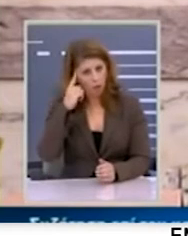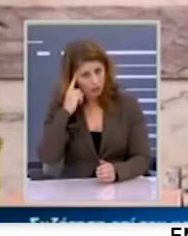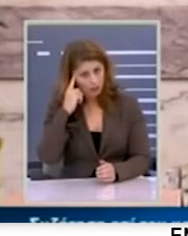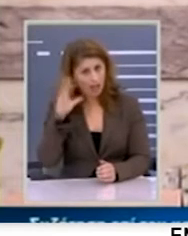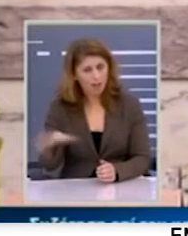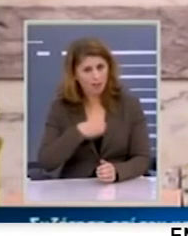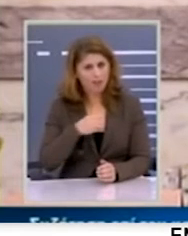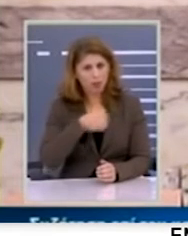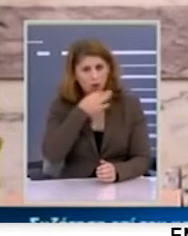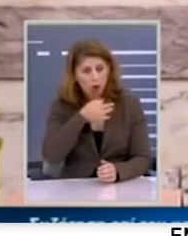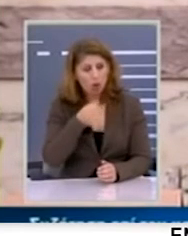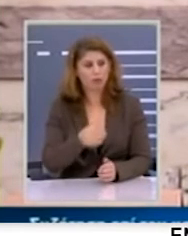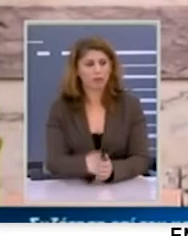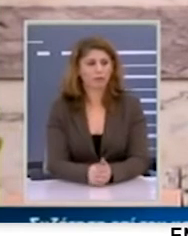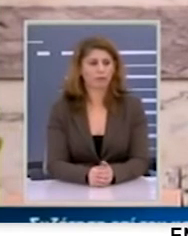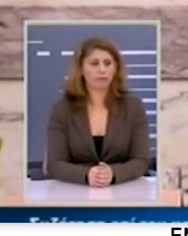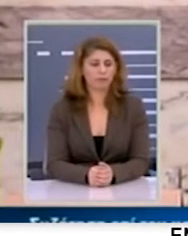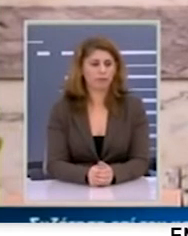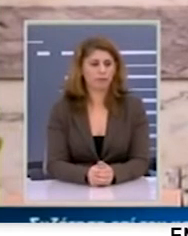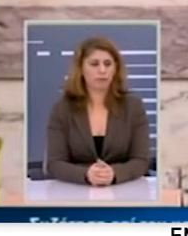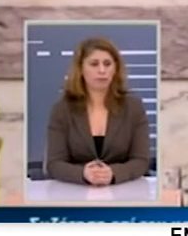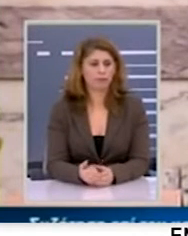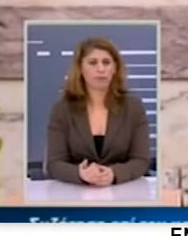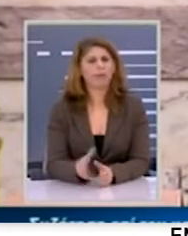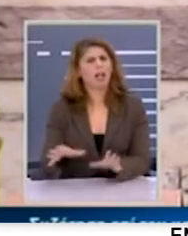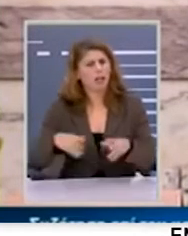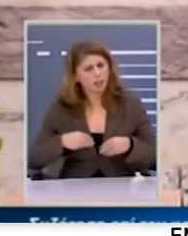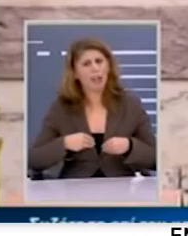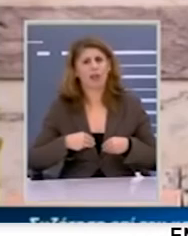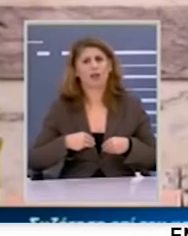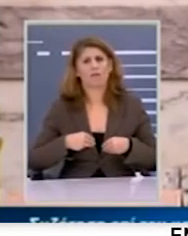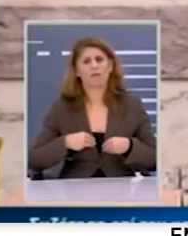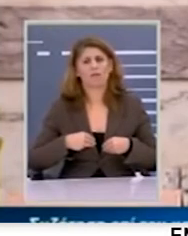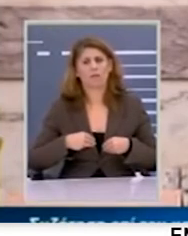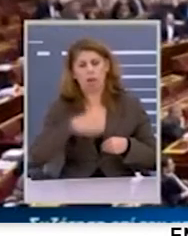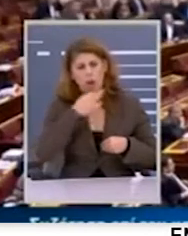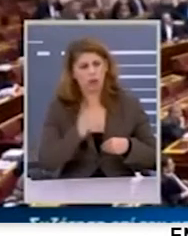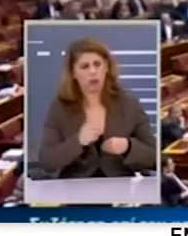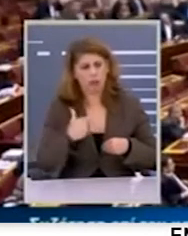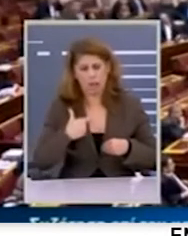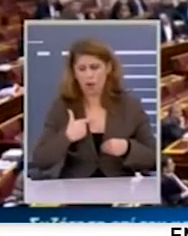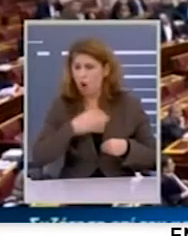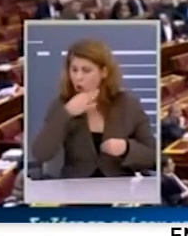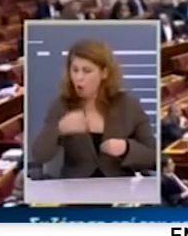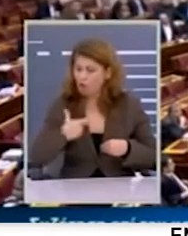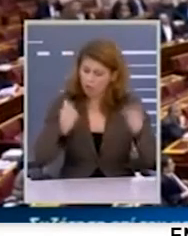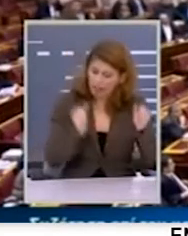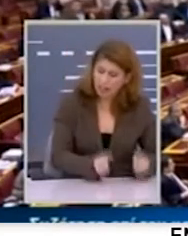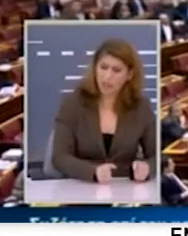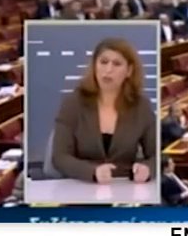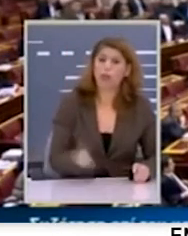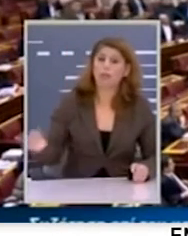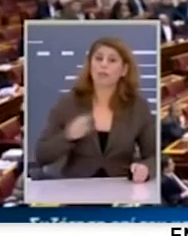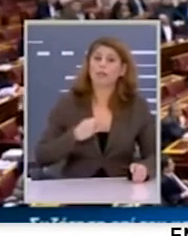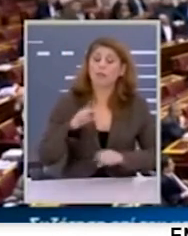Βούτσης παρενέβη κατά τη διάρκεια της ομιλίας του με αποτέλεσμα να ακολουθήσει ένταση. Λίγο πριν από το τέλος της ομιλίας του κ. Κασιδιάρη και εν